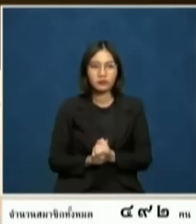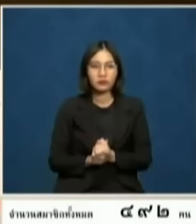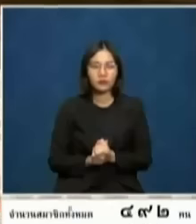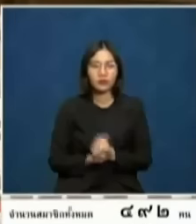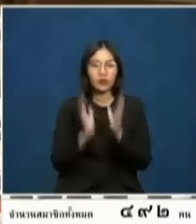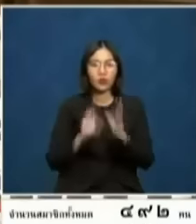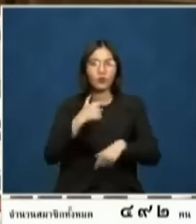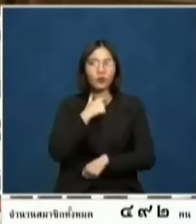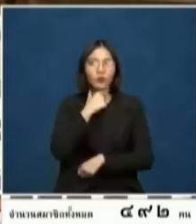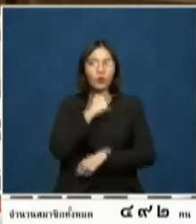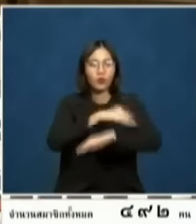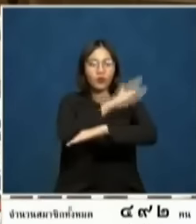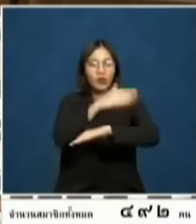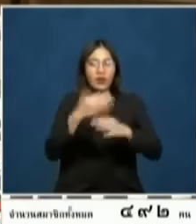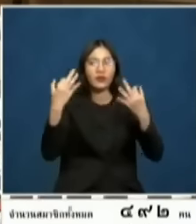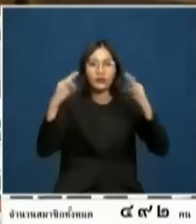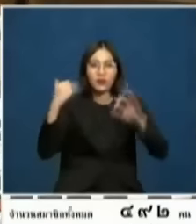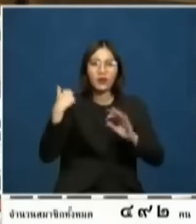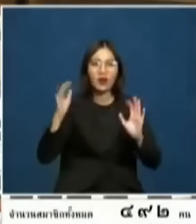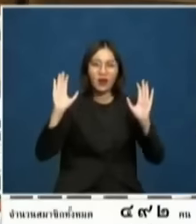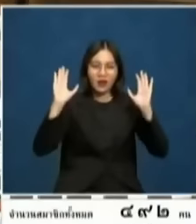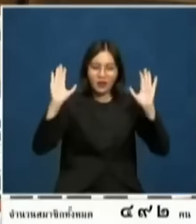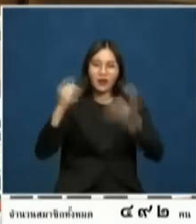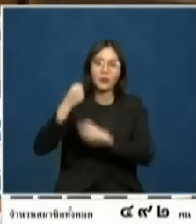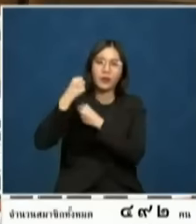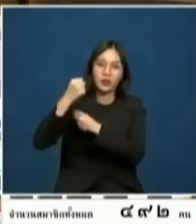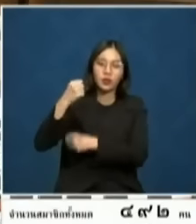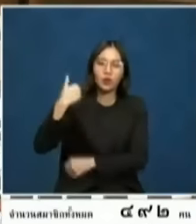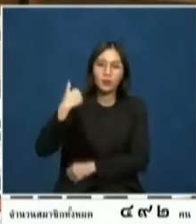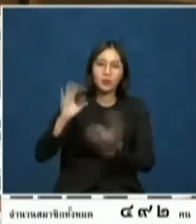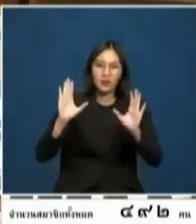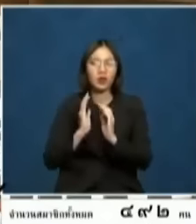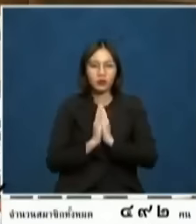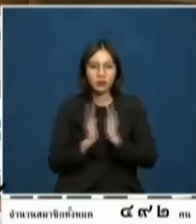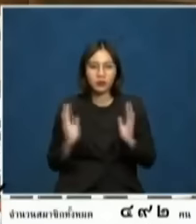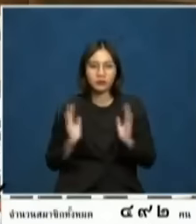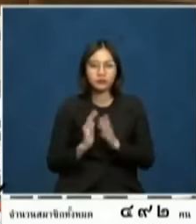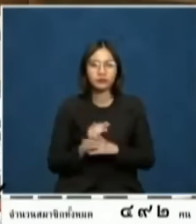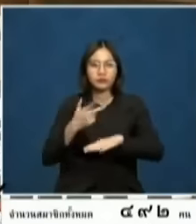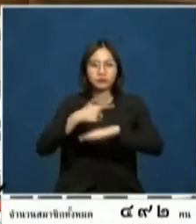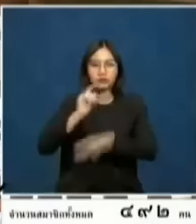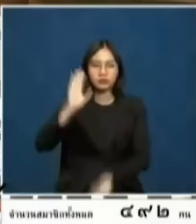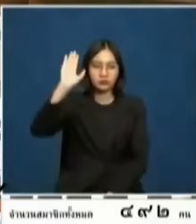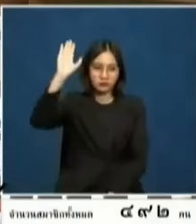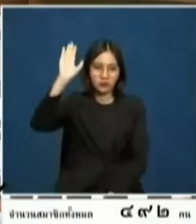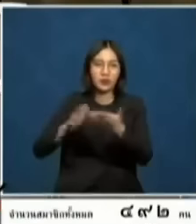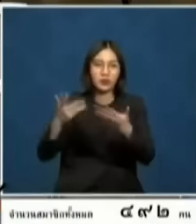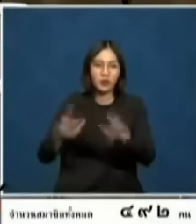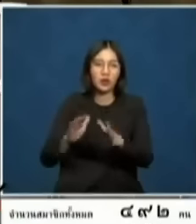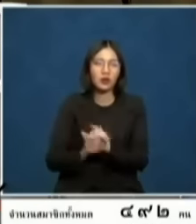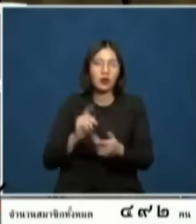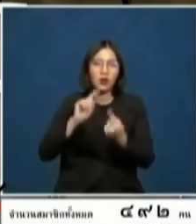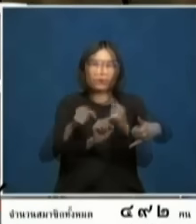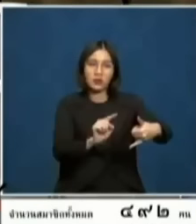พิงคนนอกไงเมื่อกี้เนี่ย ค่ะใช่ นะคนนอกที่เขาชี้แจงไม่ได้ด้วยในสภาตรงนั้นนะท่านก็เลยต้องควบคุมการประชุมน ะ ส่วนในสภาวัน